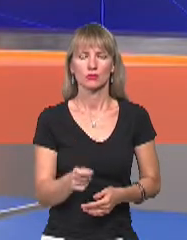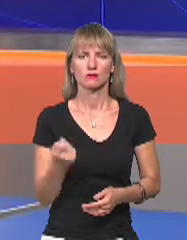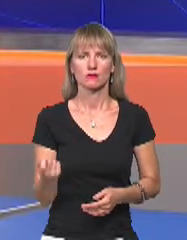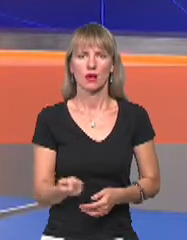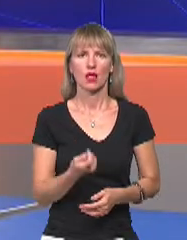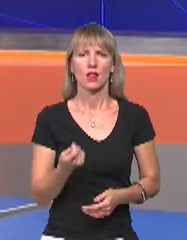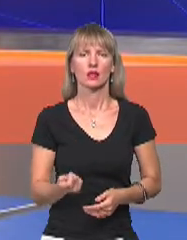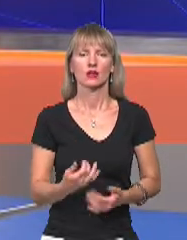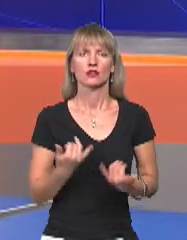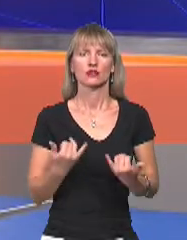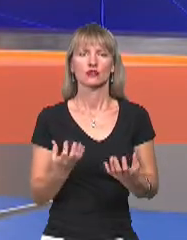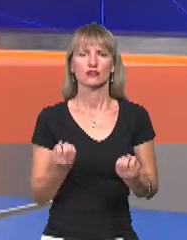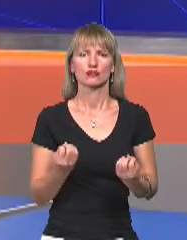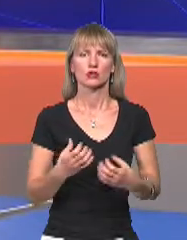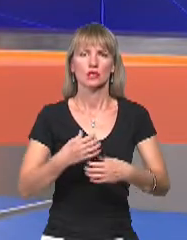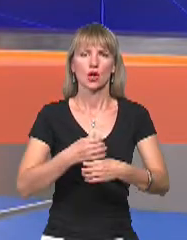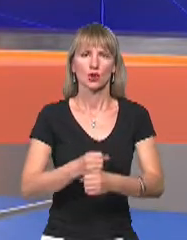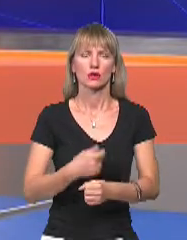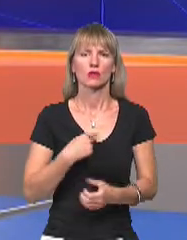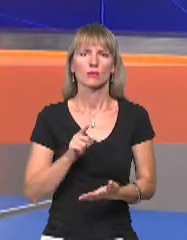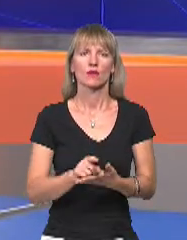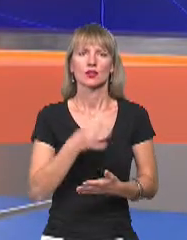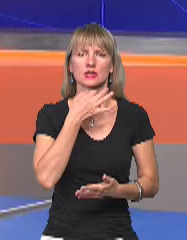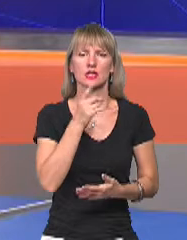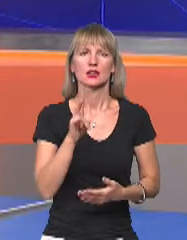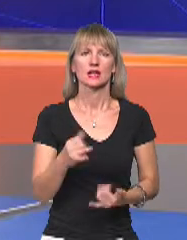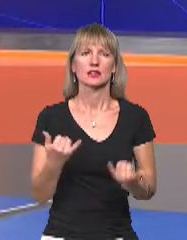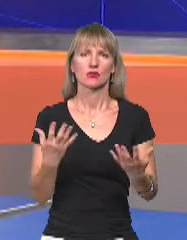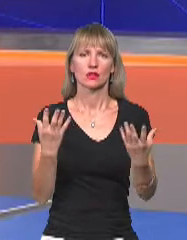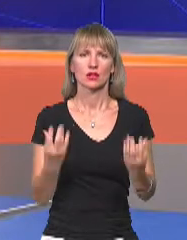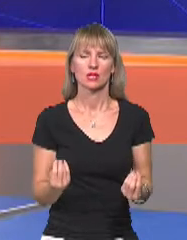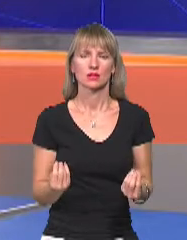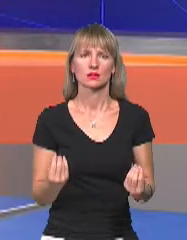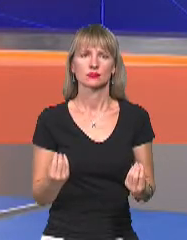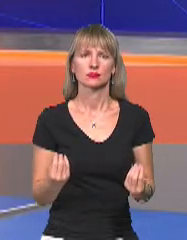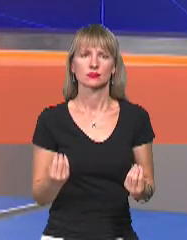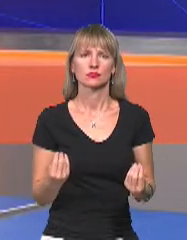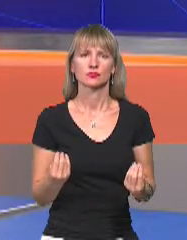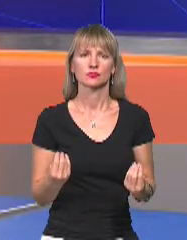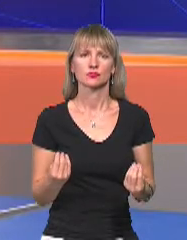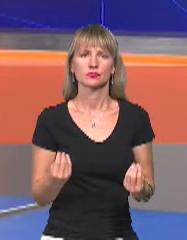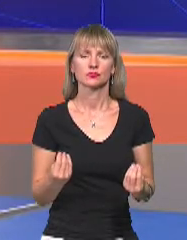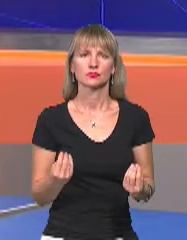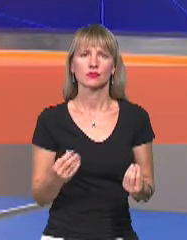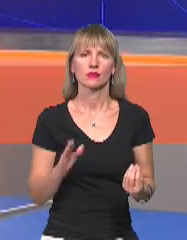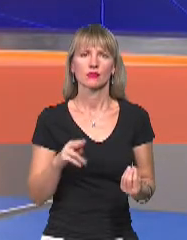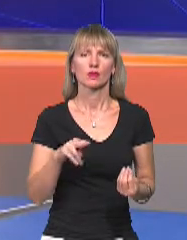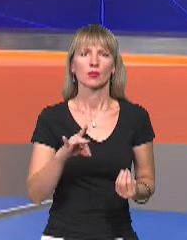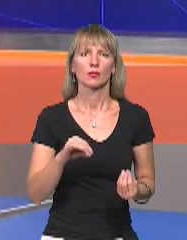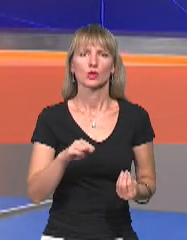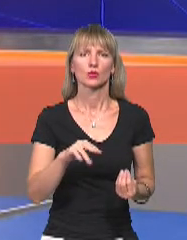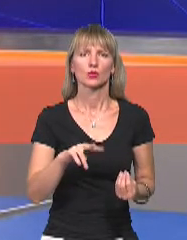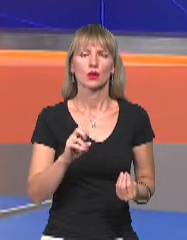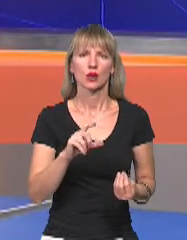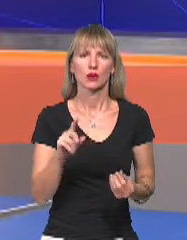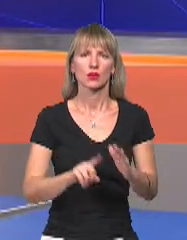І зараз ще одне скорочення. А я вам повинна сказати, на сьогоднішній день в притулках наступив